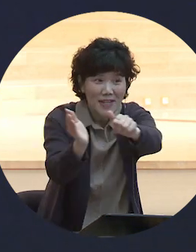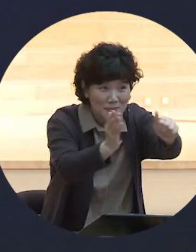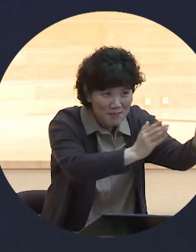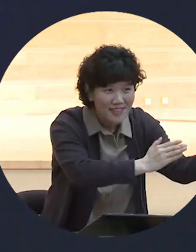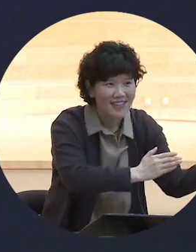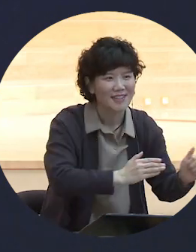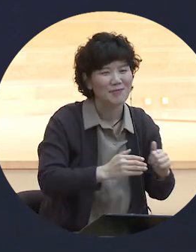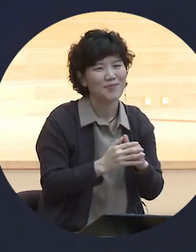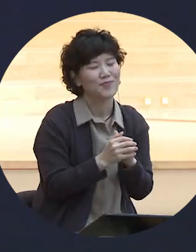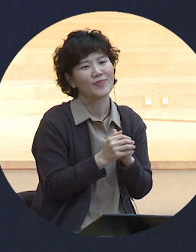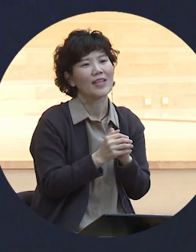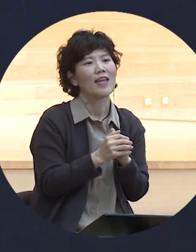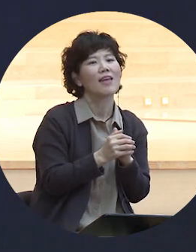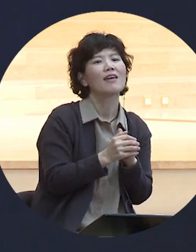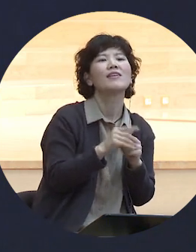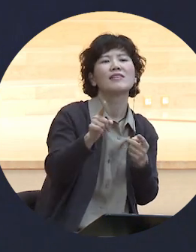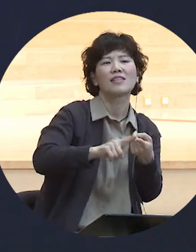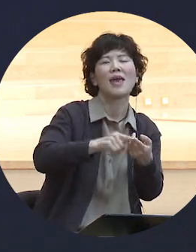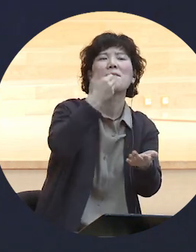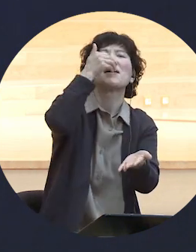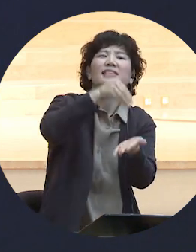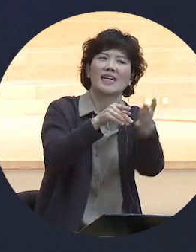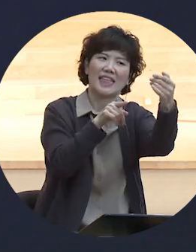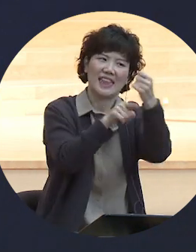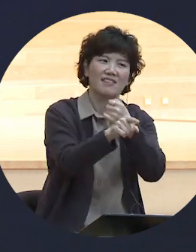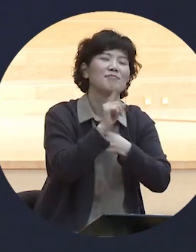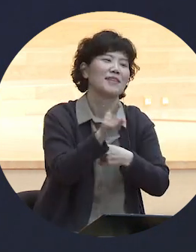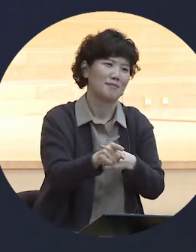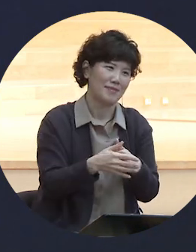축원합니다. 요게 반석이란 말이에요. 요게